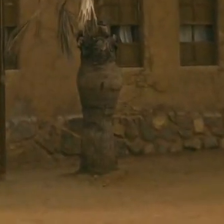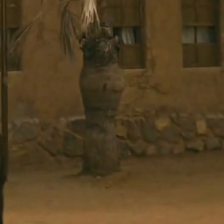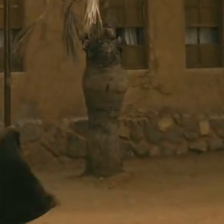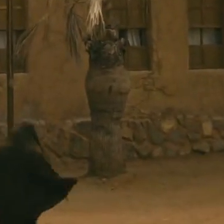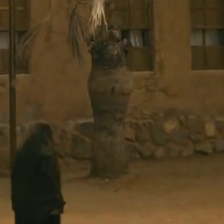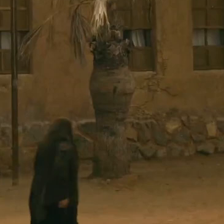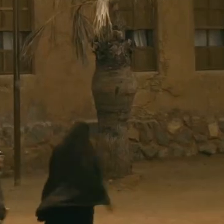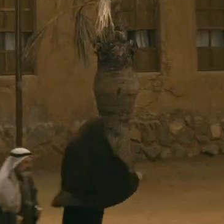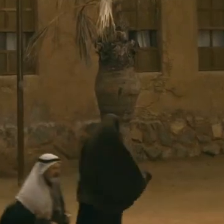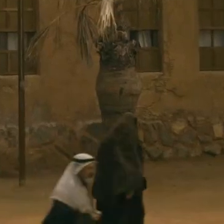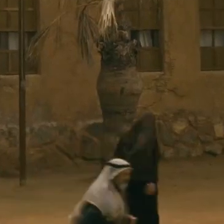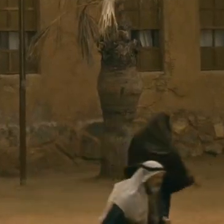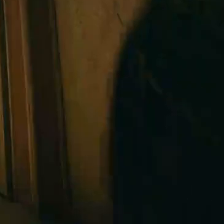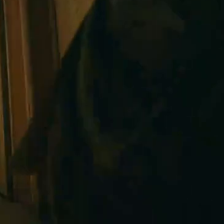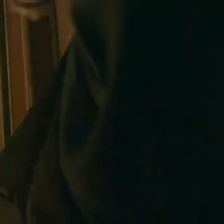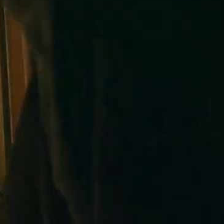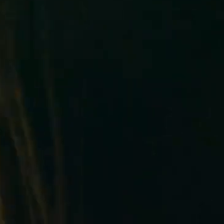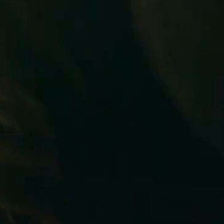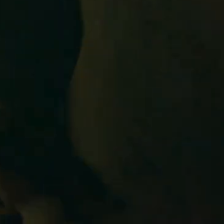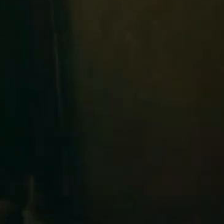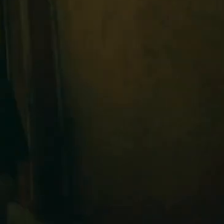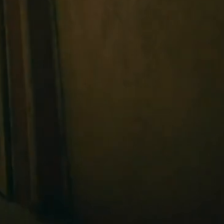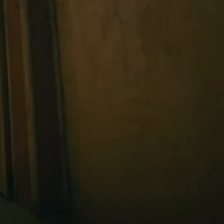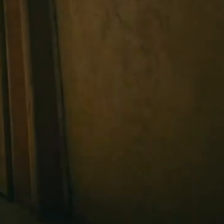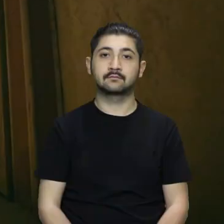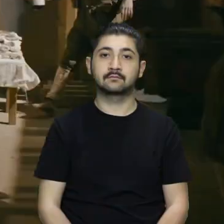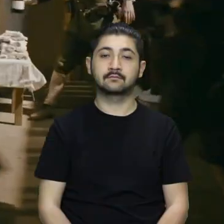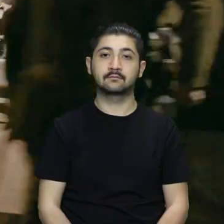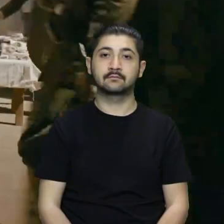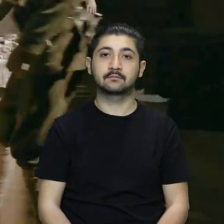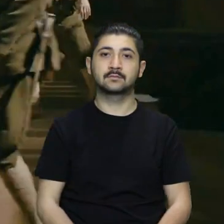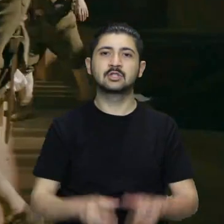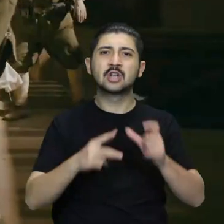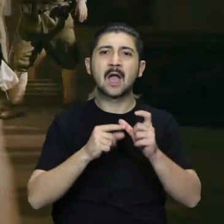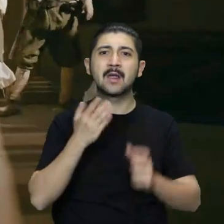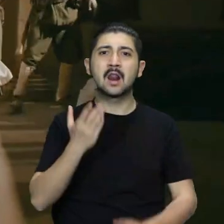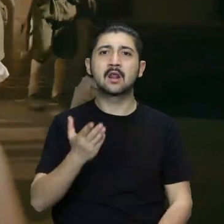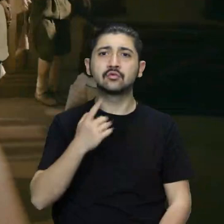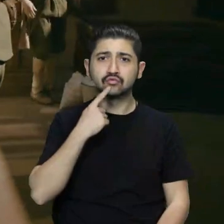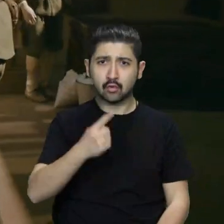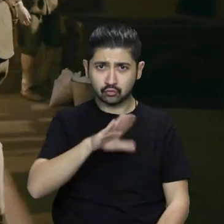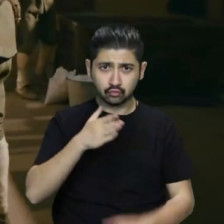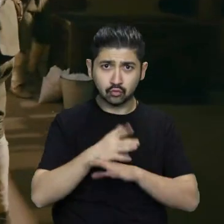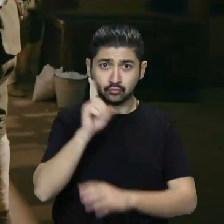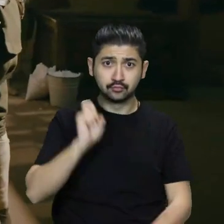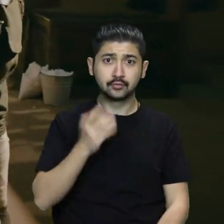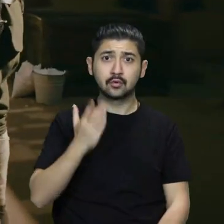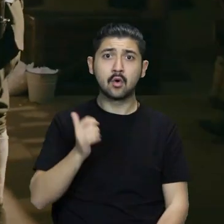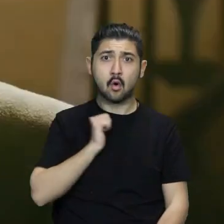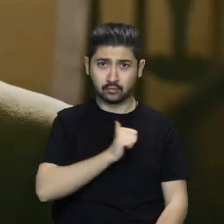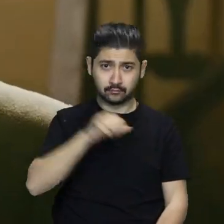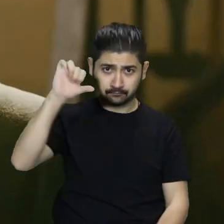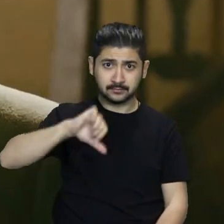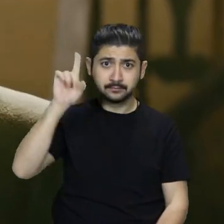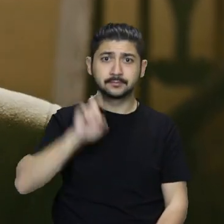Basamakları hızlı hızlı çıkıp masalar kurulu avluya girdi. Şamil, söylenenler doğru mu? Ordumuz